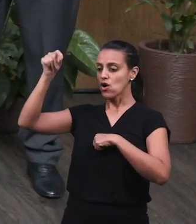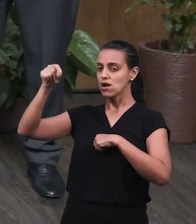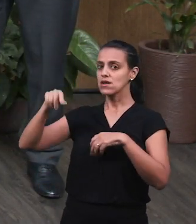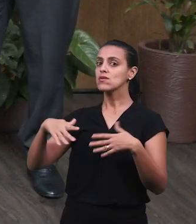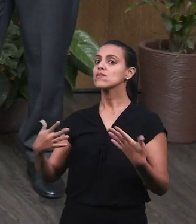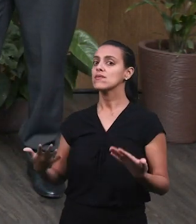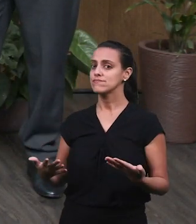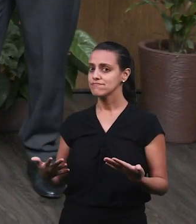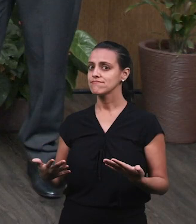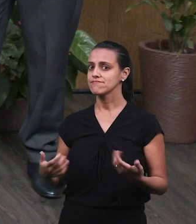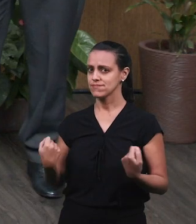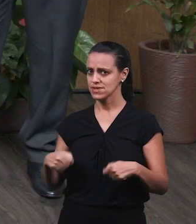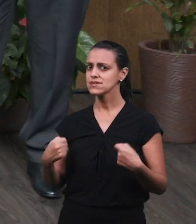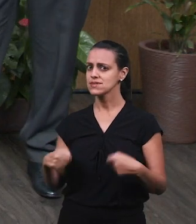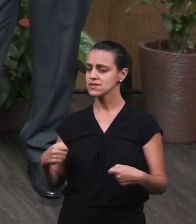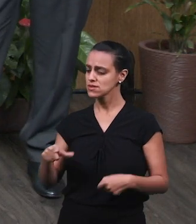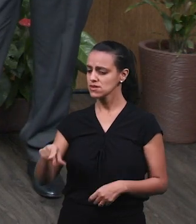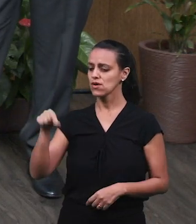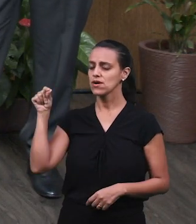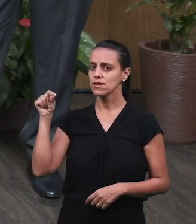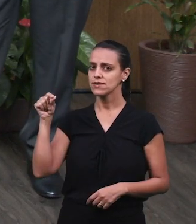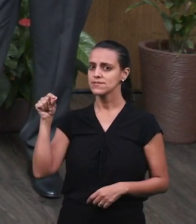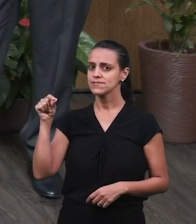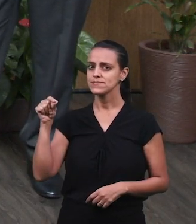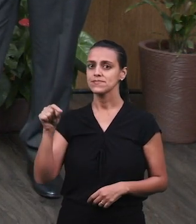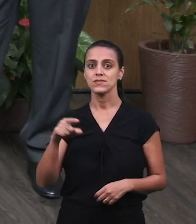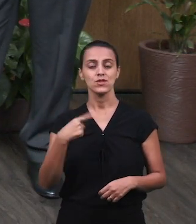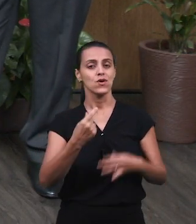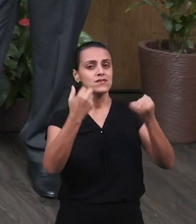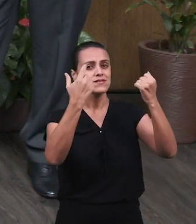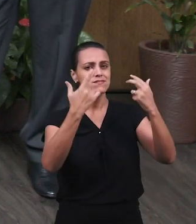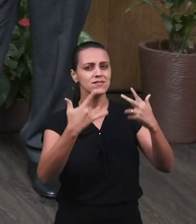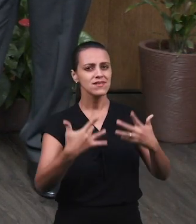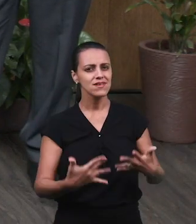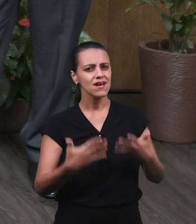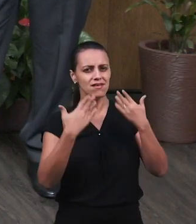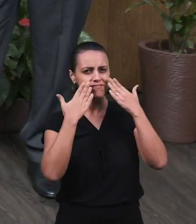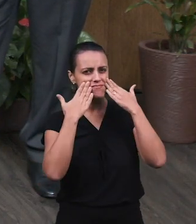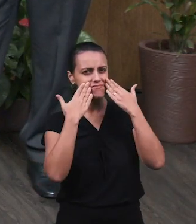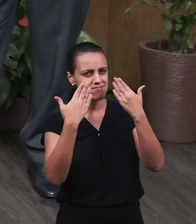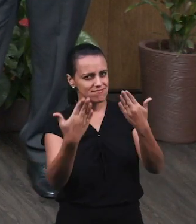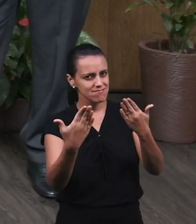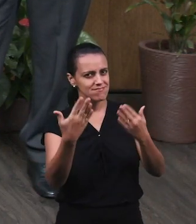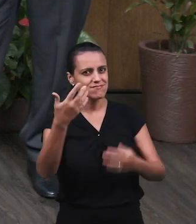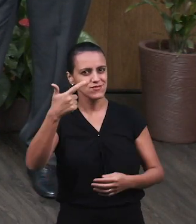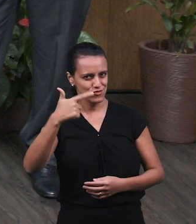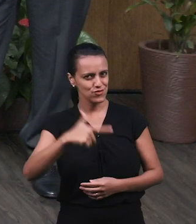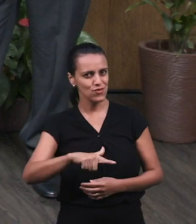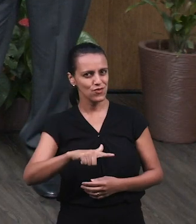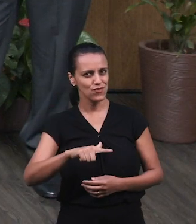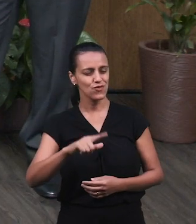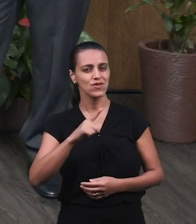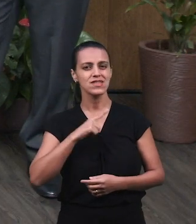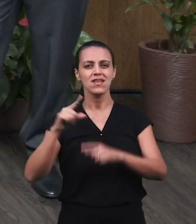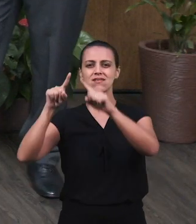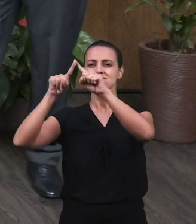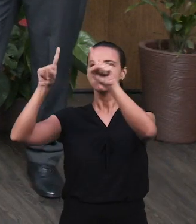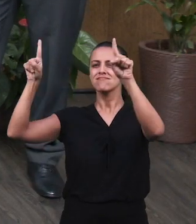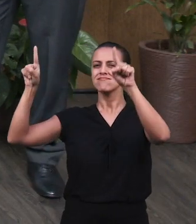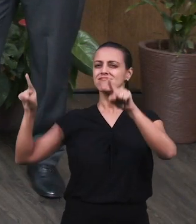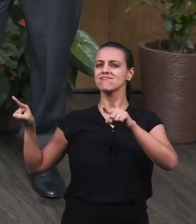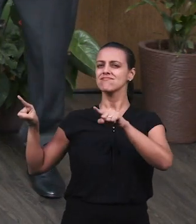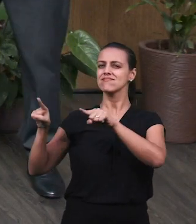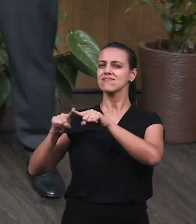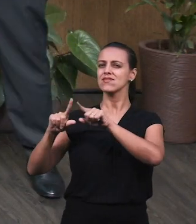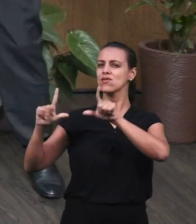jours, commencer en présentant encore une fois un tableau